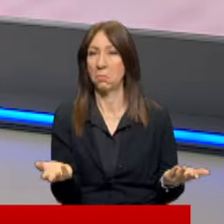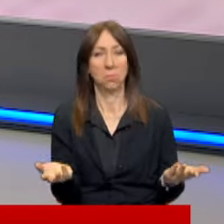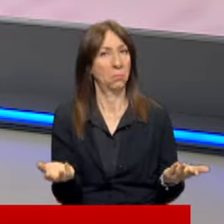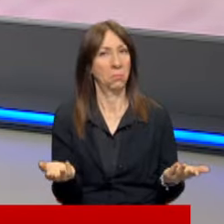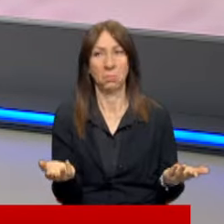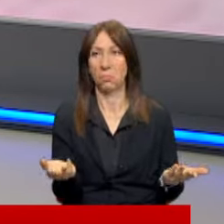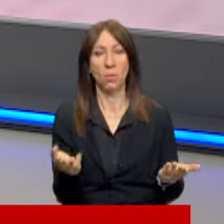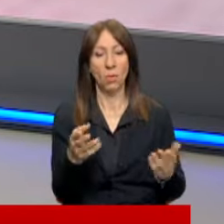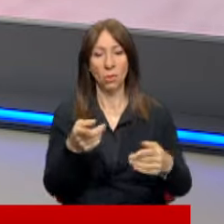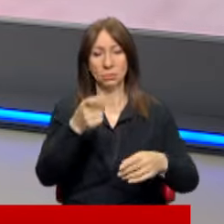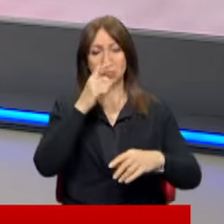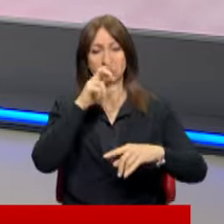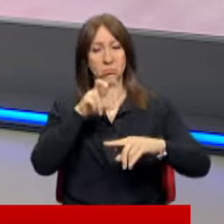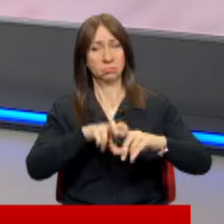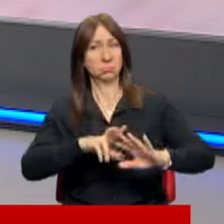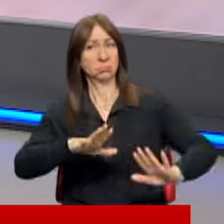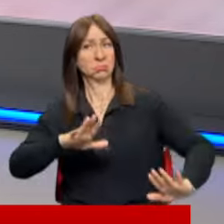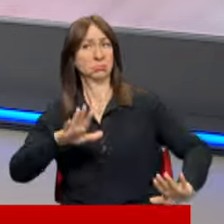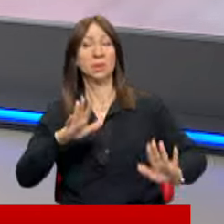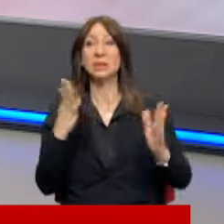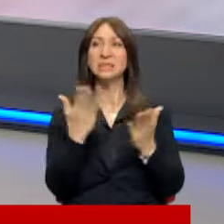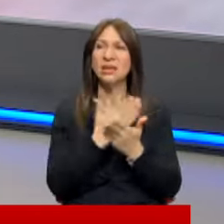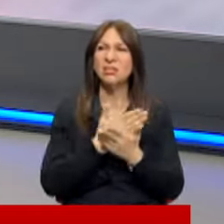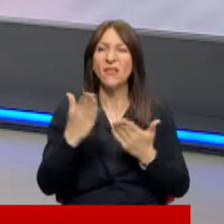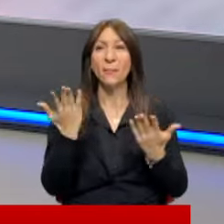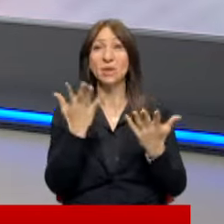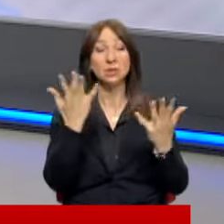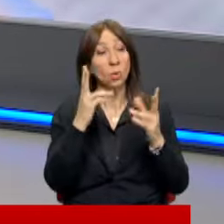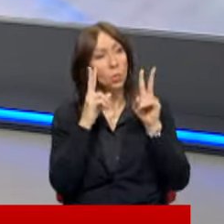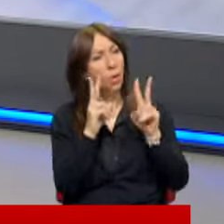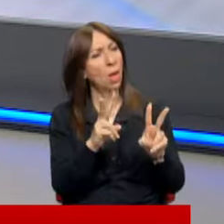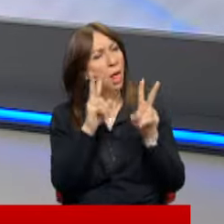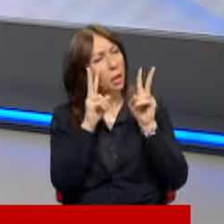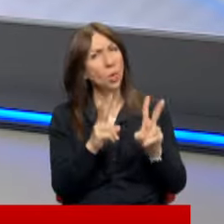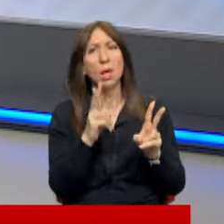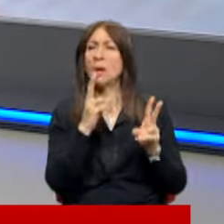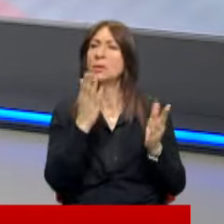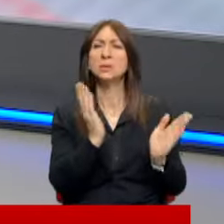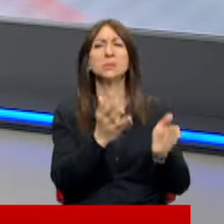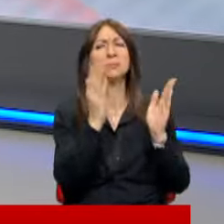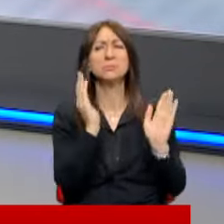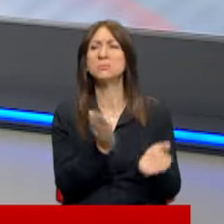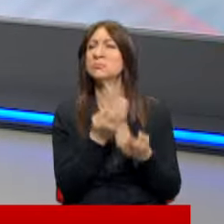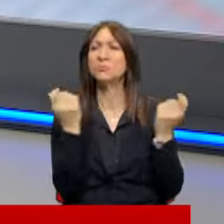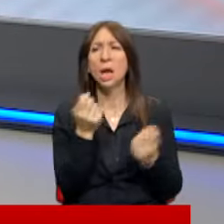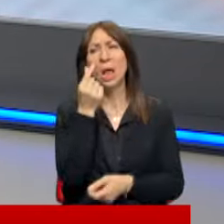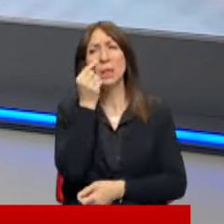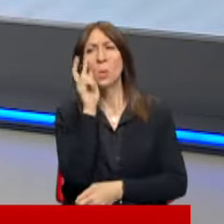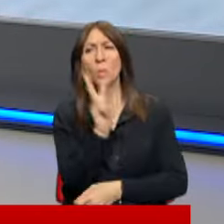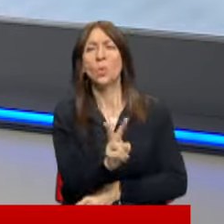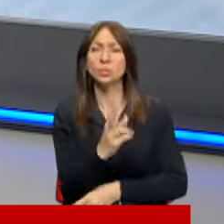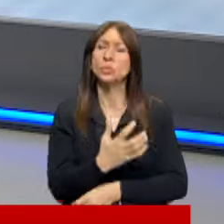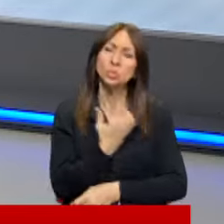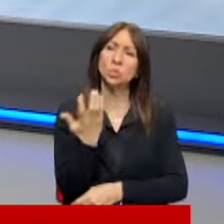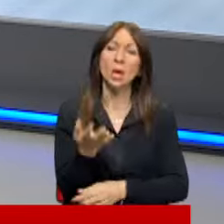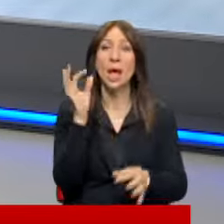O makam saltanatının nasıl devam ettiğine, nasıl gözümüzün önünden sel gibi akıp gittiğine de tanıklık ediyoruz